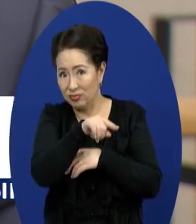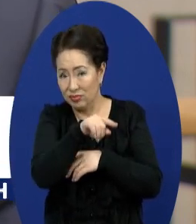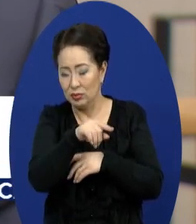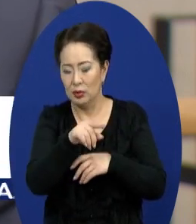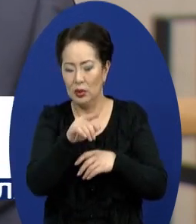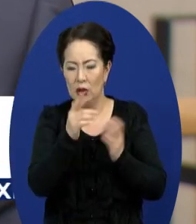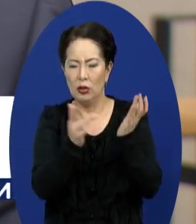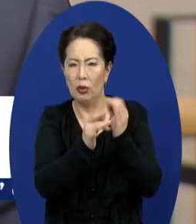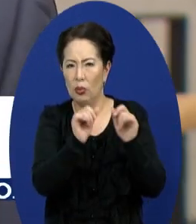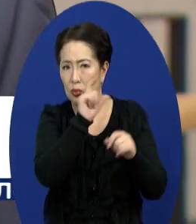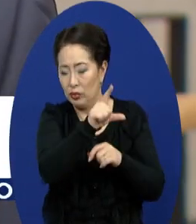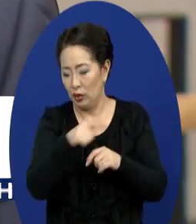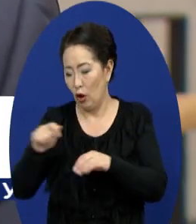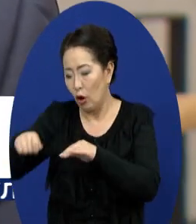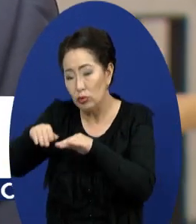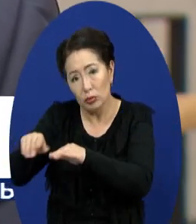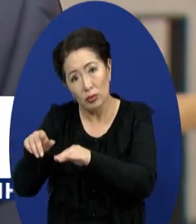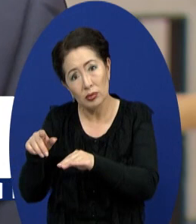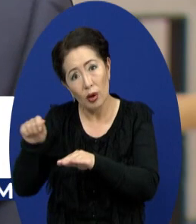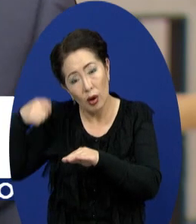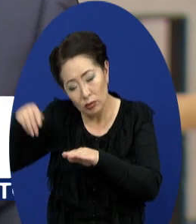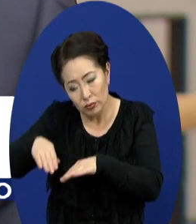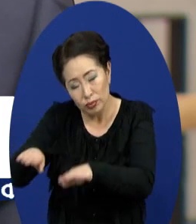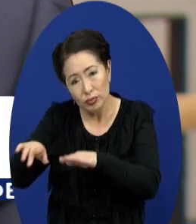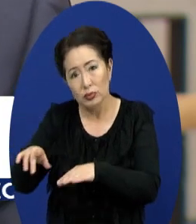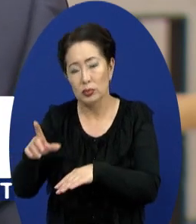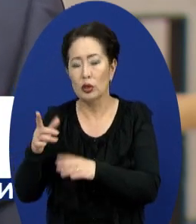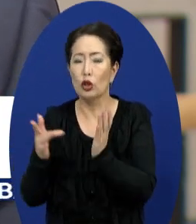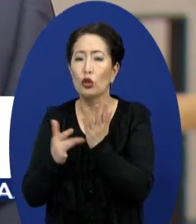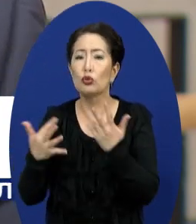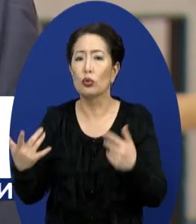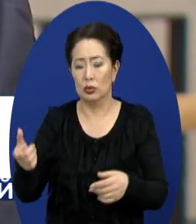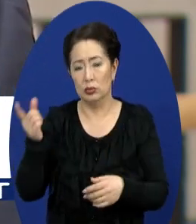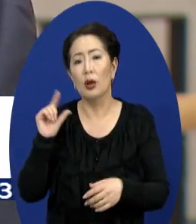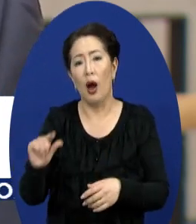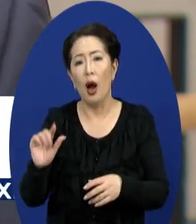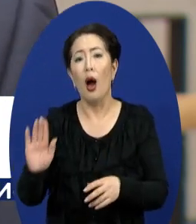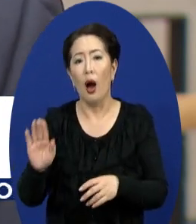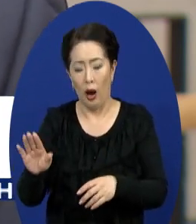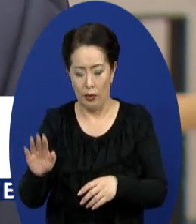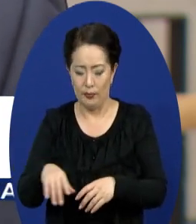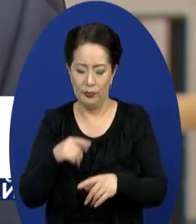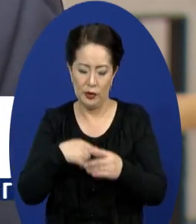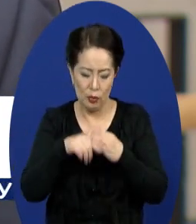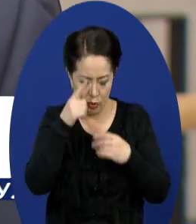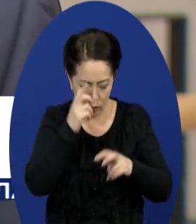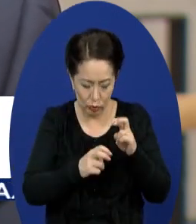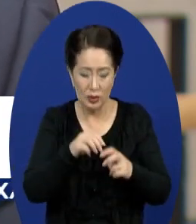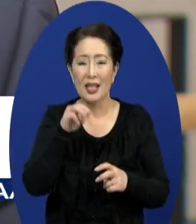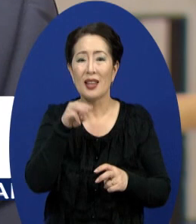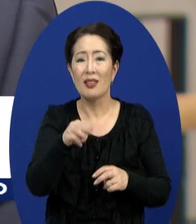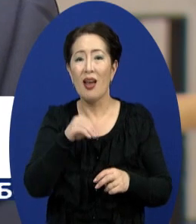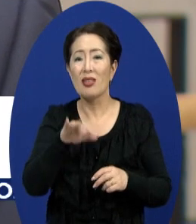нэг шаарддаг. Дотооддоо үйлдвэрлэхэд өртөг жоохон өндөр болчдаг. Тендерийн үнэндээ хүрдэг болохоор манай дотоод